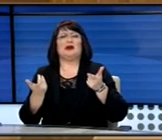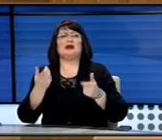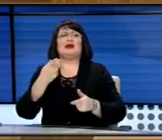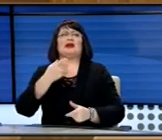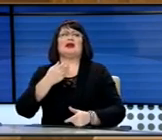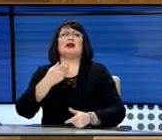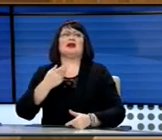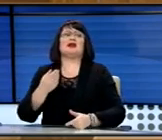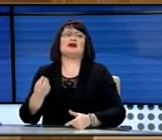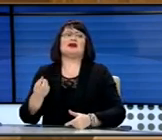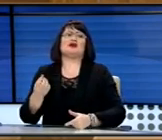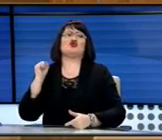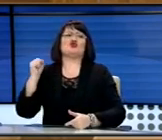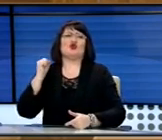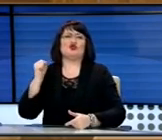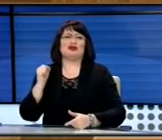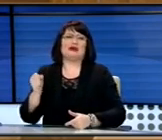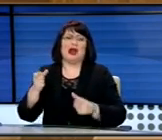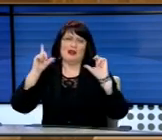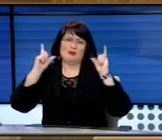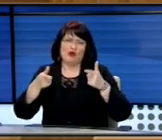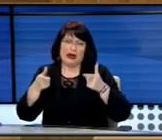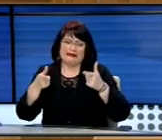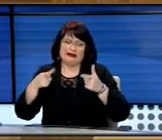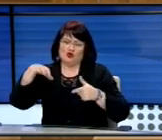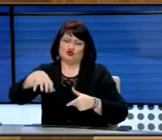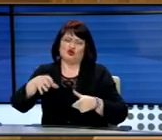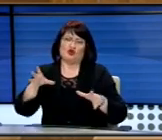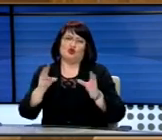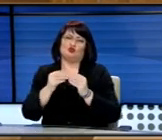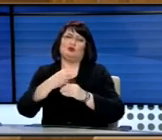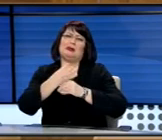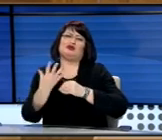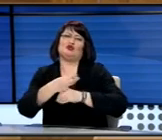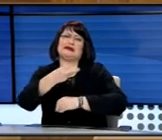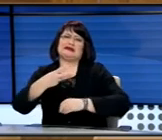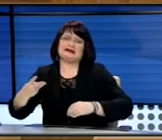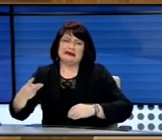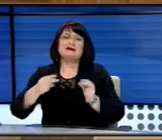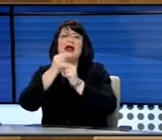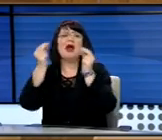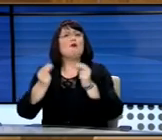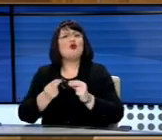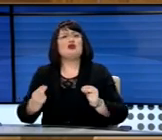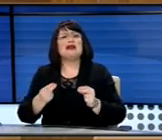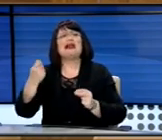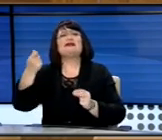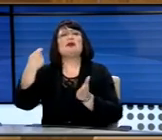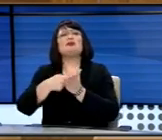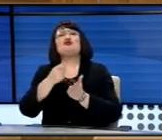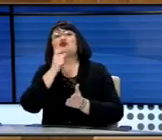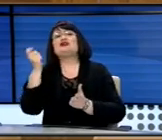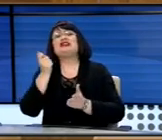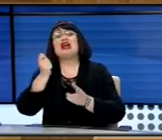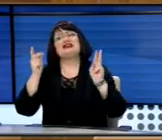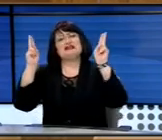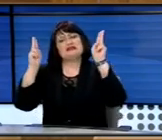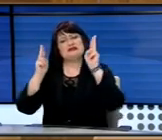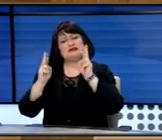ο σοσιαλδημοκρατικός χώρος του ΣΥΡΙΖΑ και του ΠΑΣΟΚ, οδήγησαν σε άμεση τότε μείωση μισθών και συντάξεων,